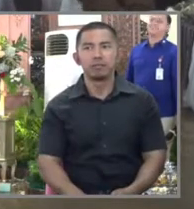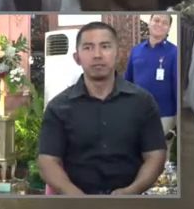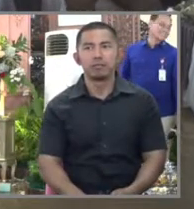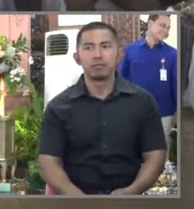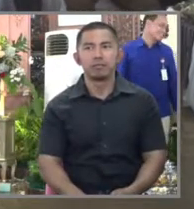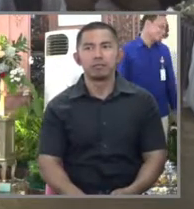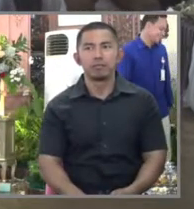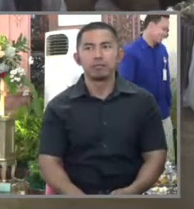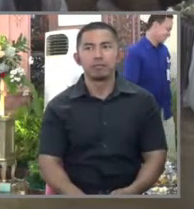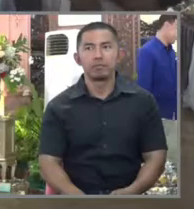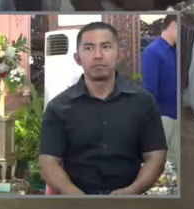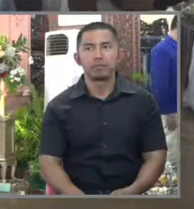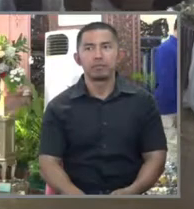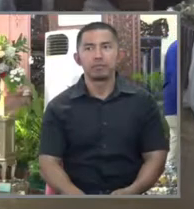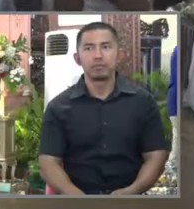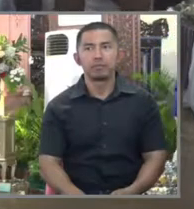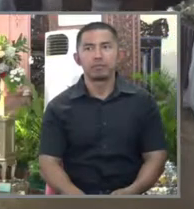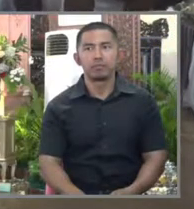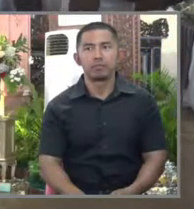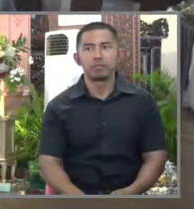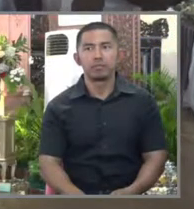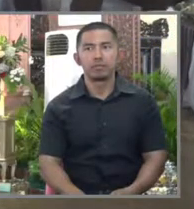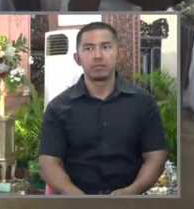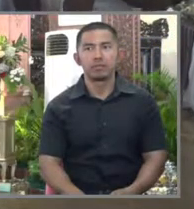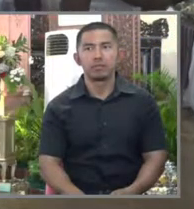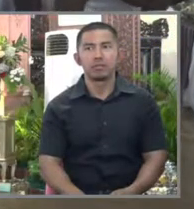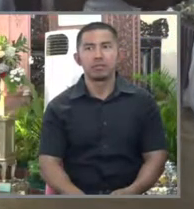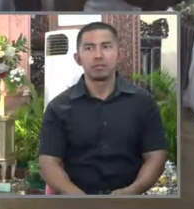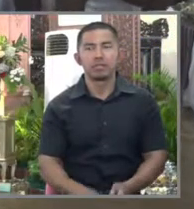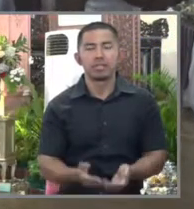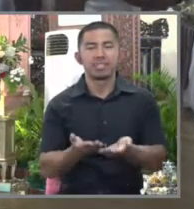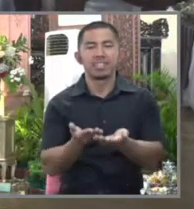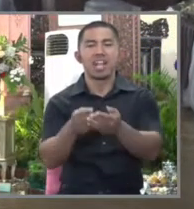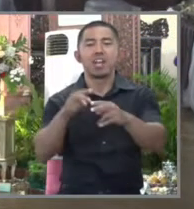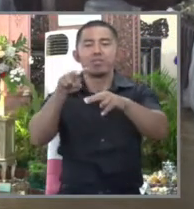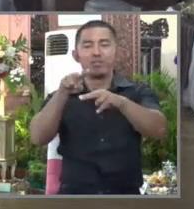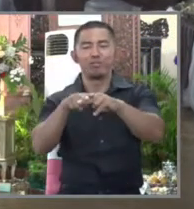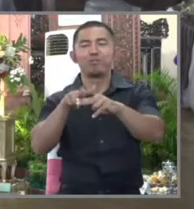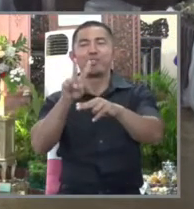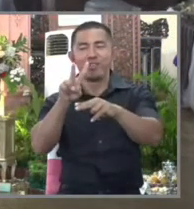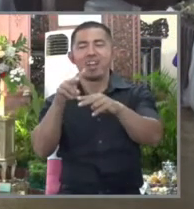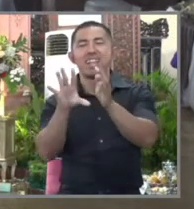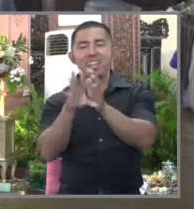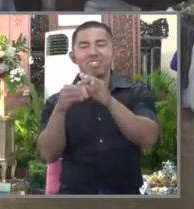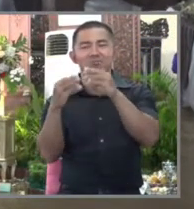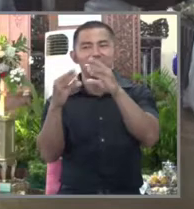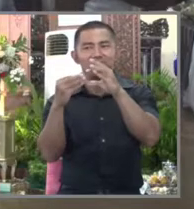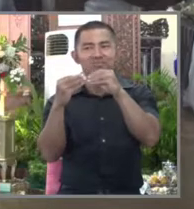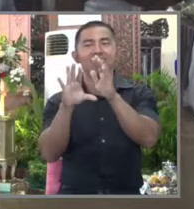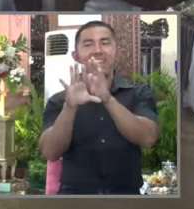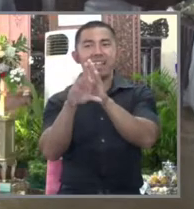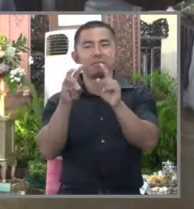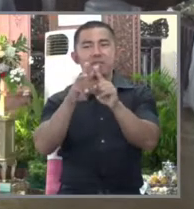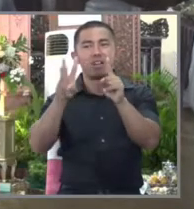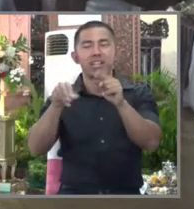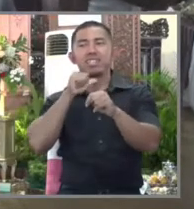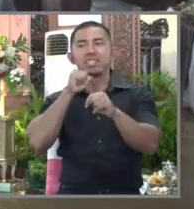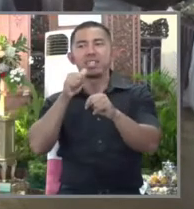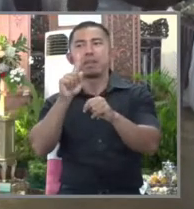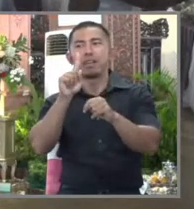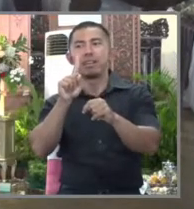Yaudah gini, Anda duduk dulu berdua, sana duduk dulu, Anda salah satu nanti berembuk yang mewakili kamu atau